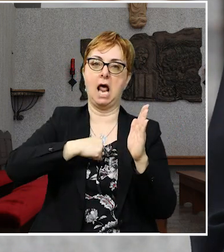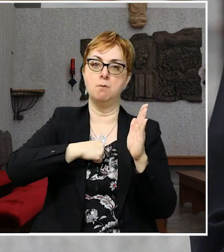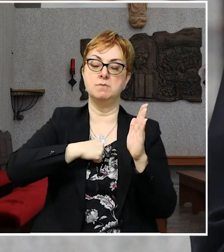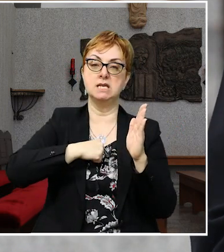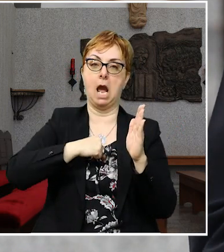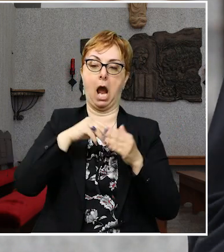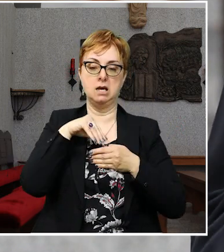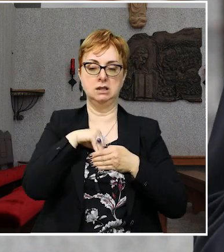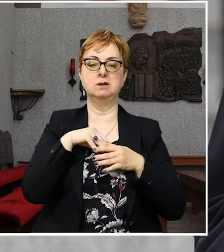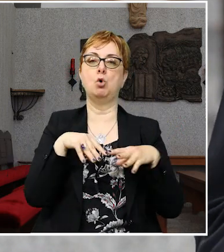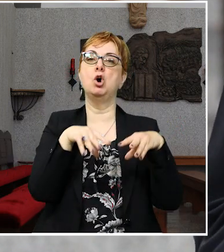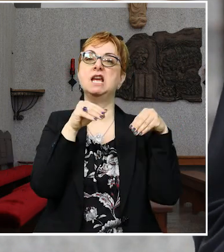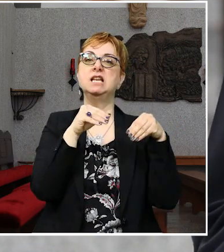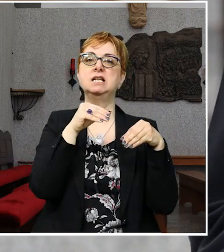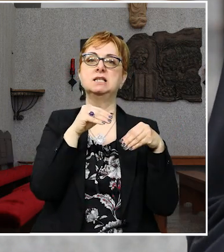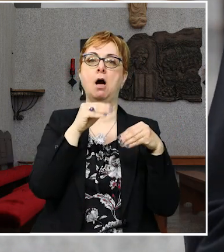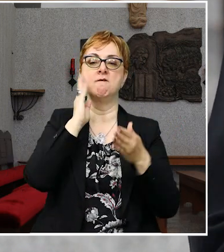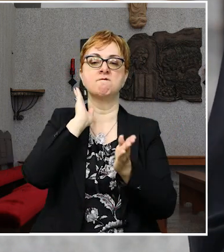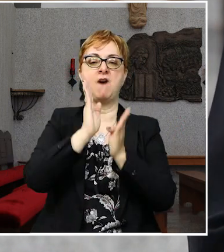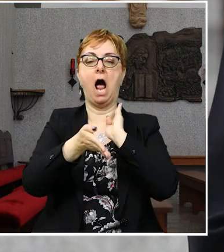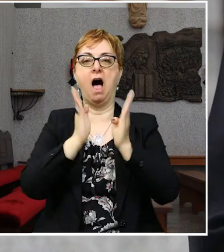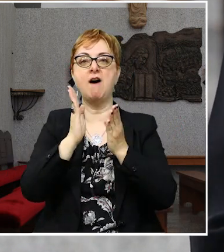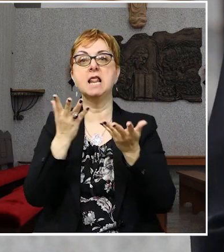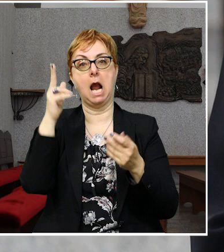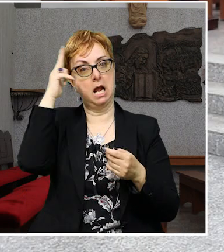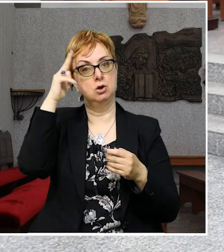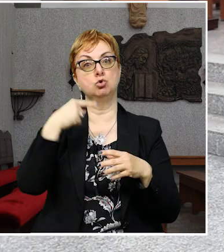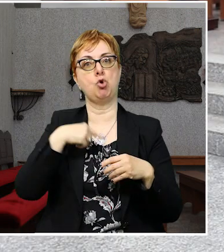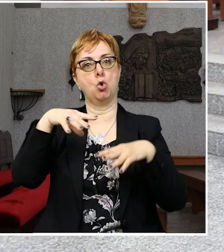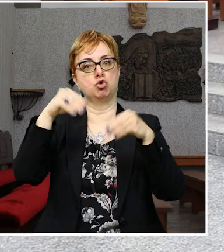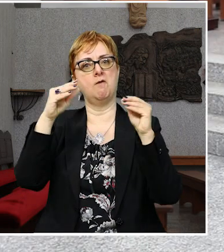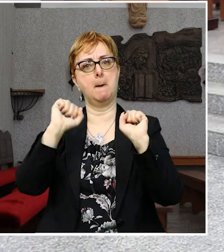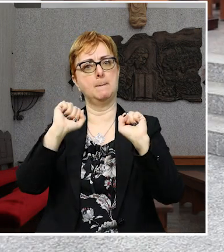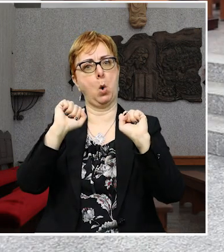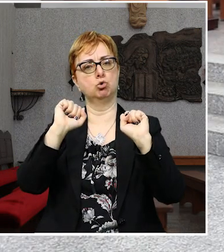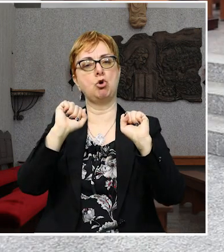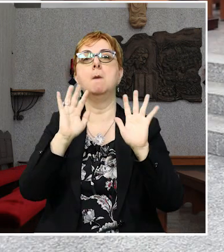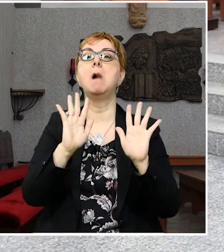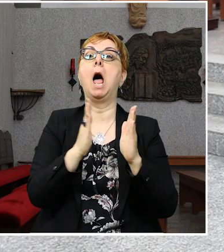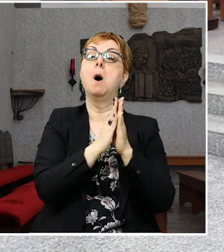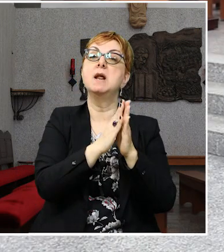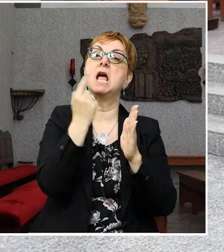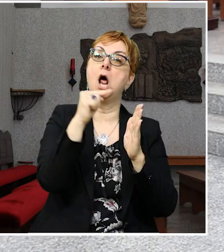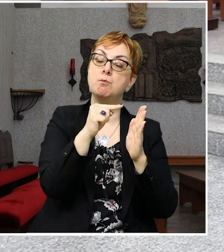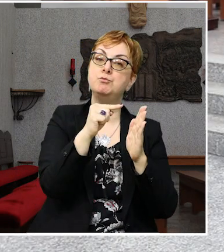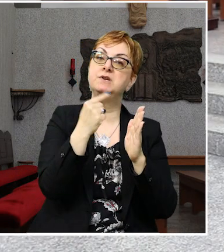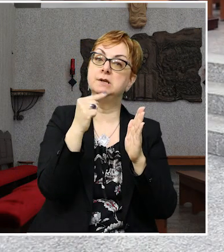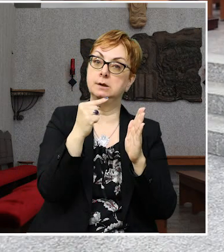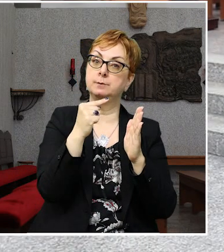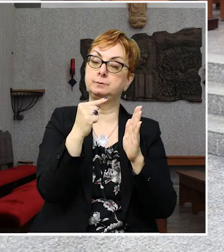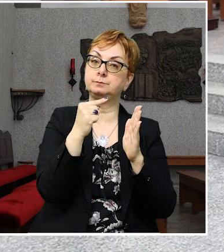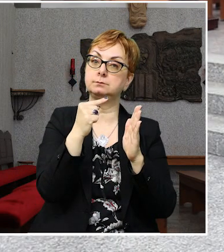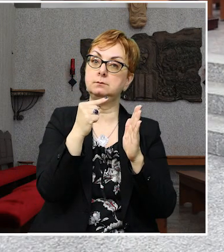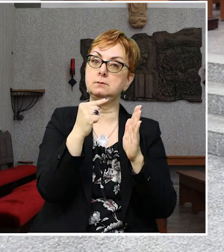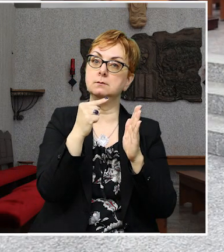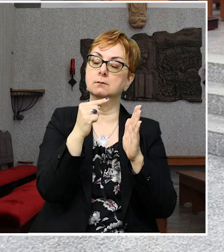intimo e che avanza e trovo nella liturgia. Ma quella stessa preghiera che trovo nella